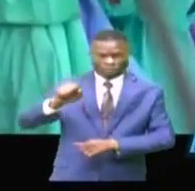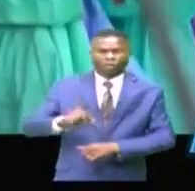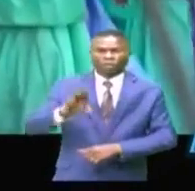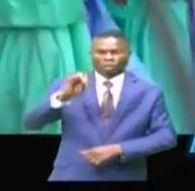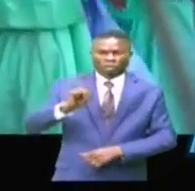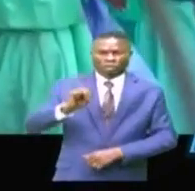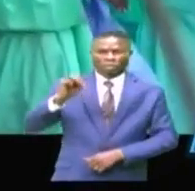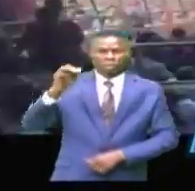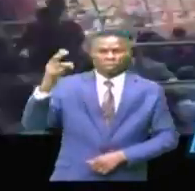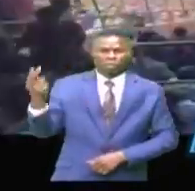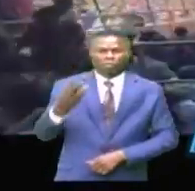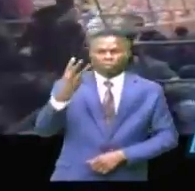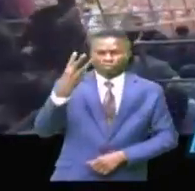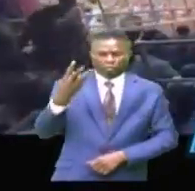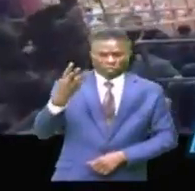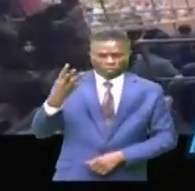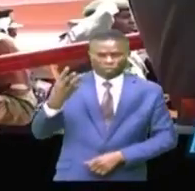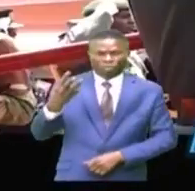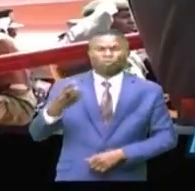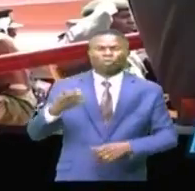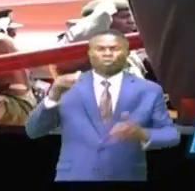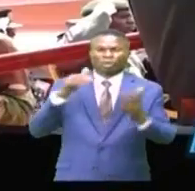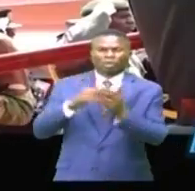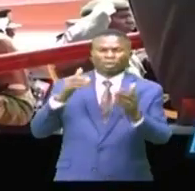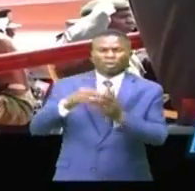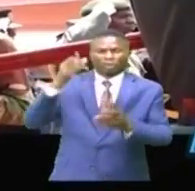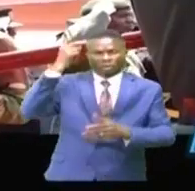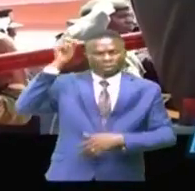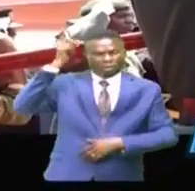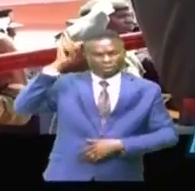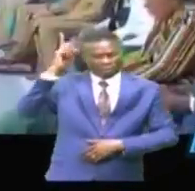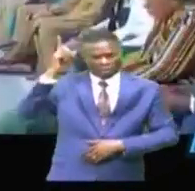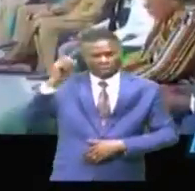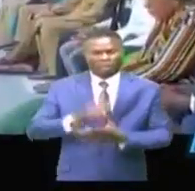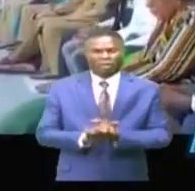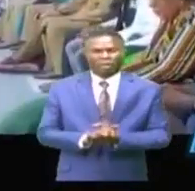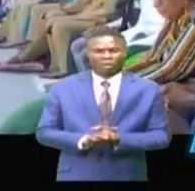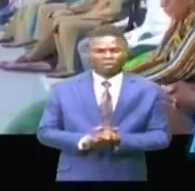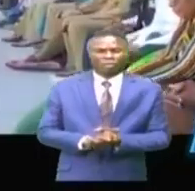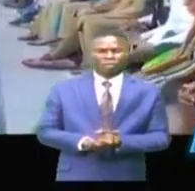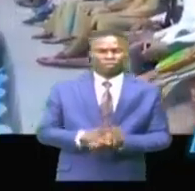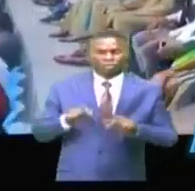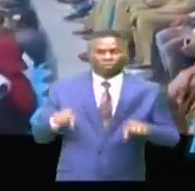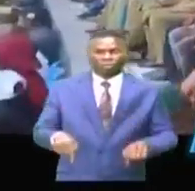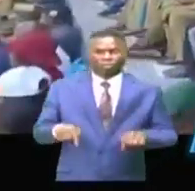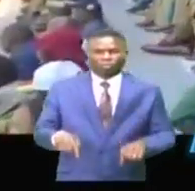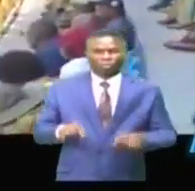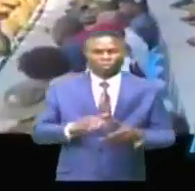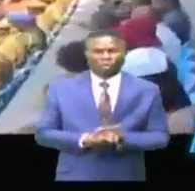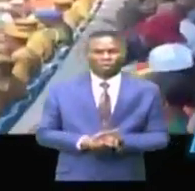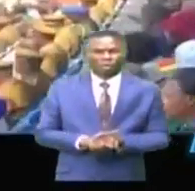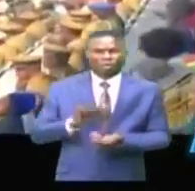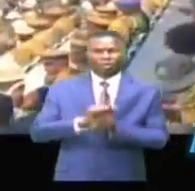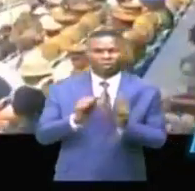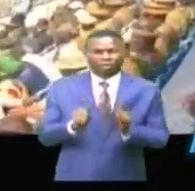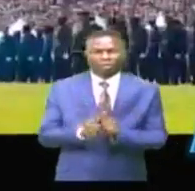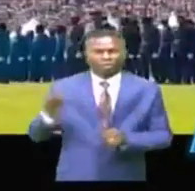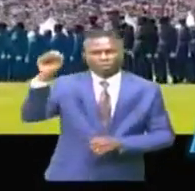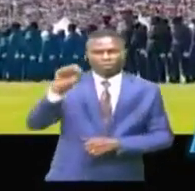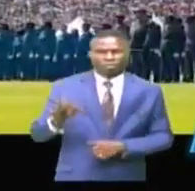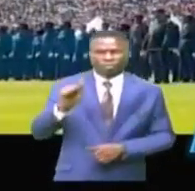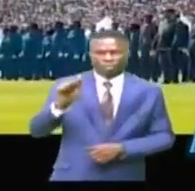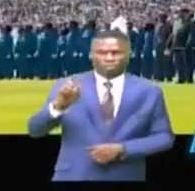fardés c'est pour défendre la ville de Kinshasa face à l'attaque rwandaise actuellement dans le cadre de la Sadek